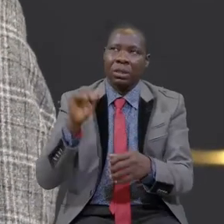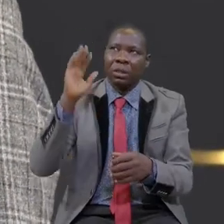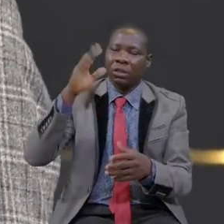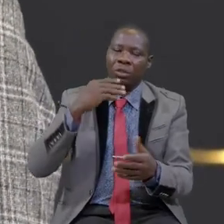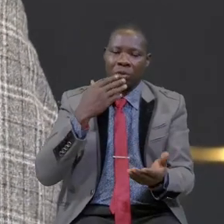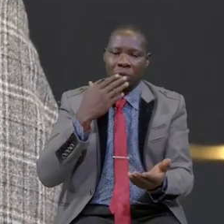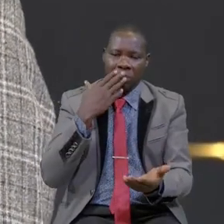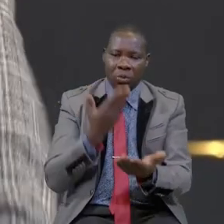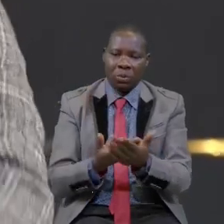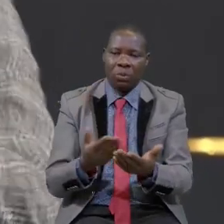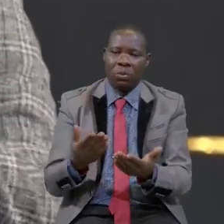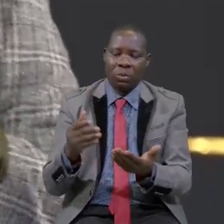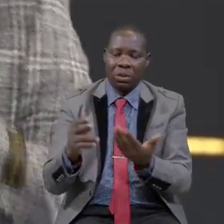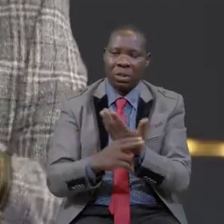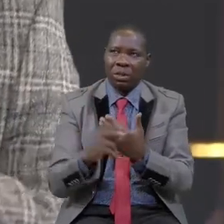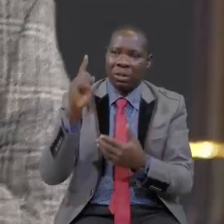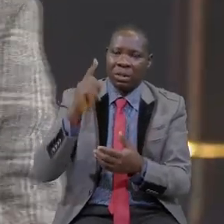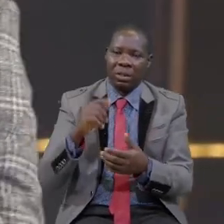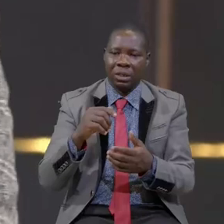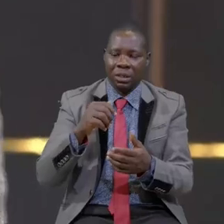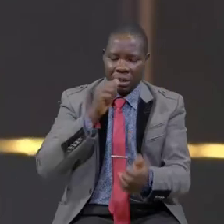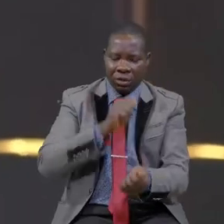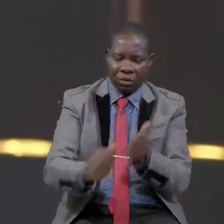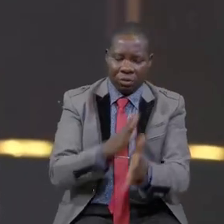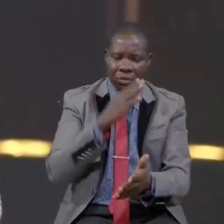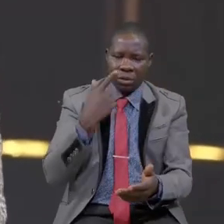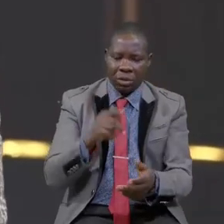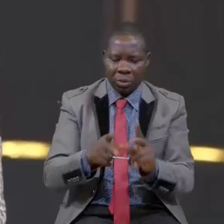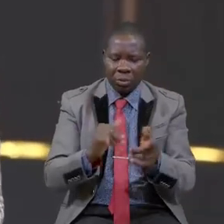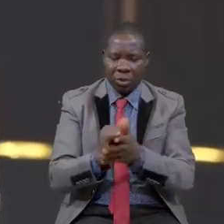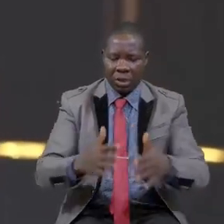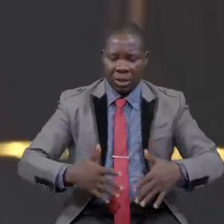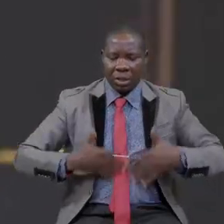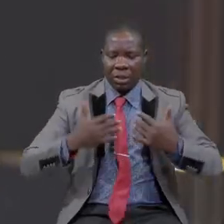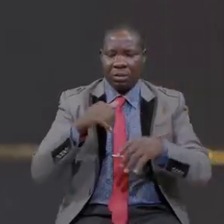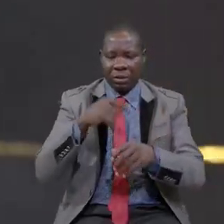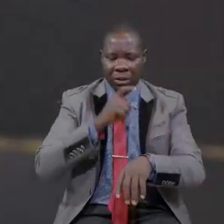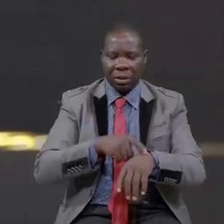Il a noyé les gens qu'il a rencontrés au temps de Noé.